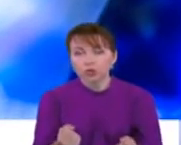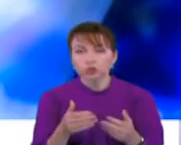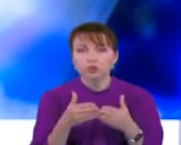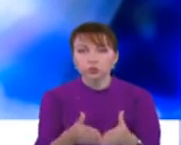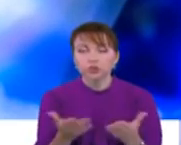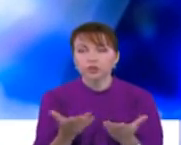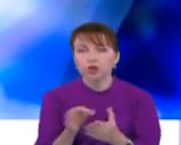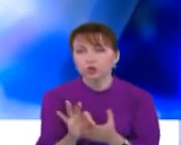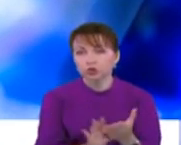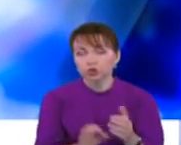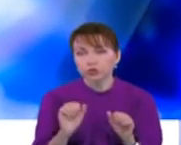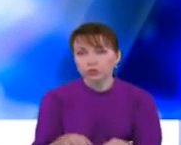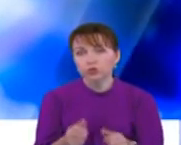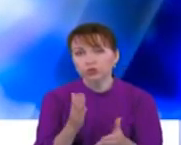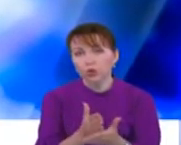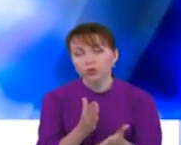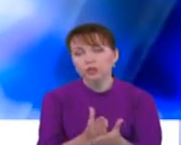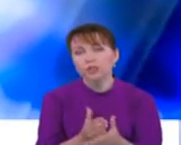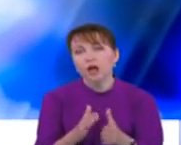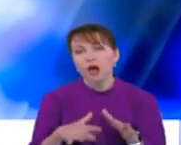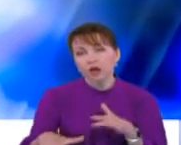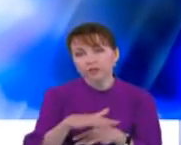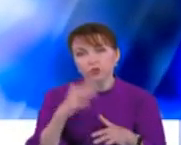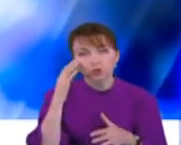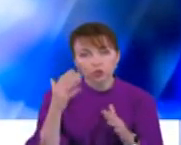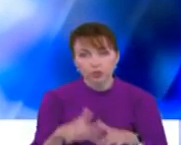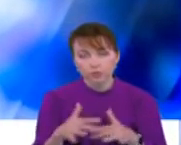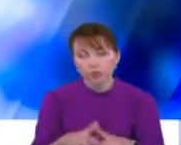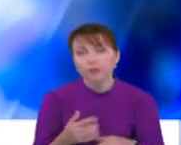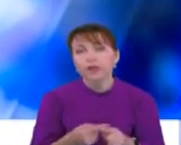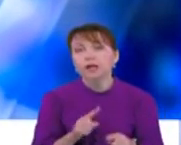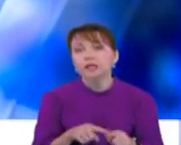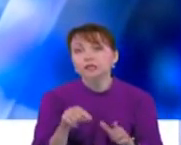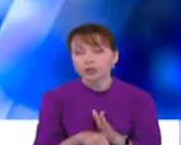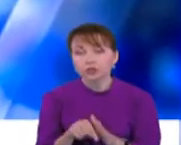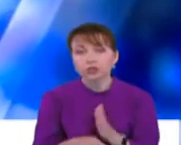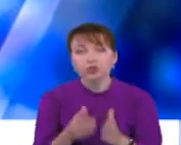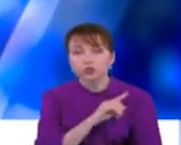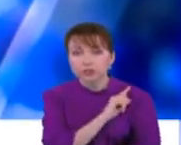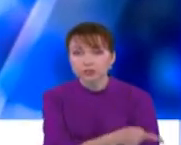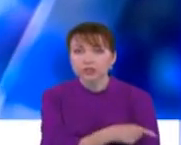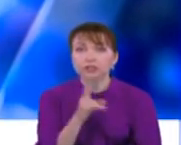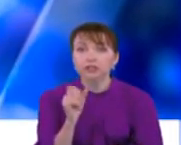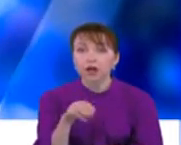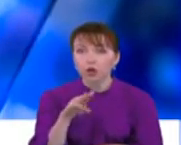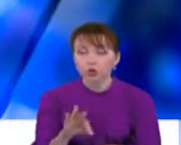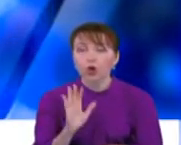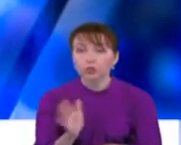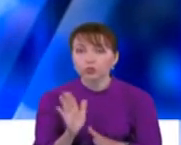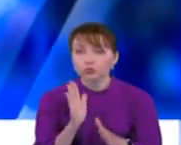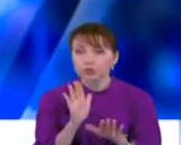можуть одночасово знаходитись в акваторії Чорного моря. Тобто це говорить про те, що якщо навіть сили НАТО будуть знаходитися, вони будуть